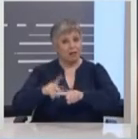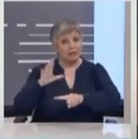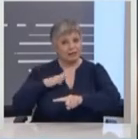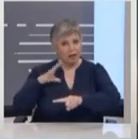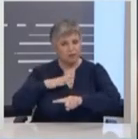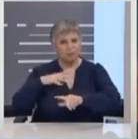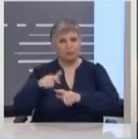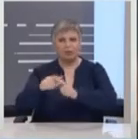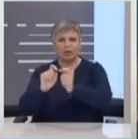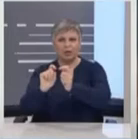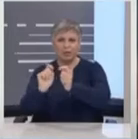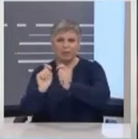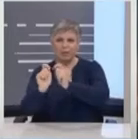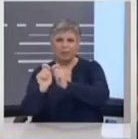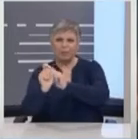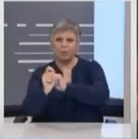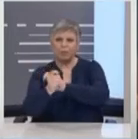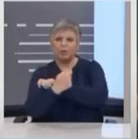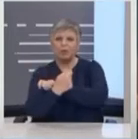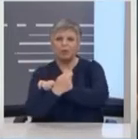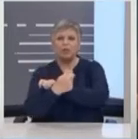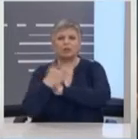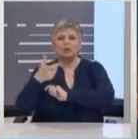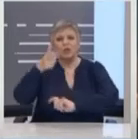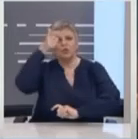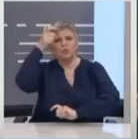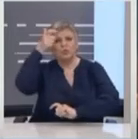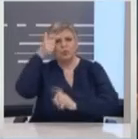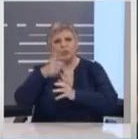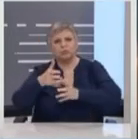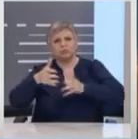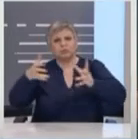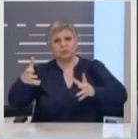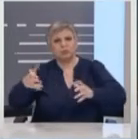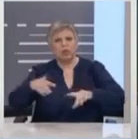είναι μια πολύ μικρή μειονότητα, μιλάμε ολίγων δεκάδων ατόμων.